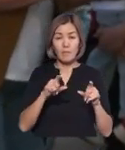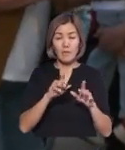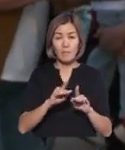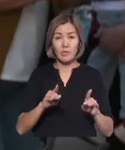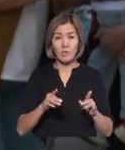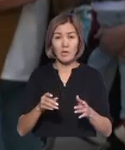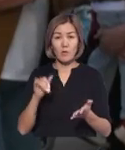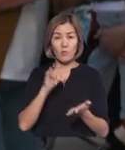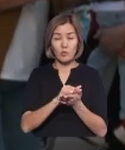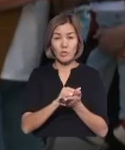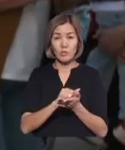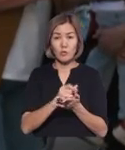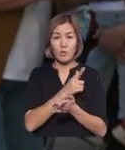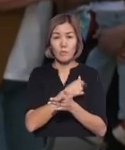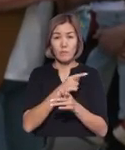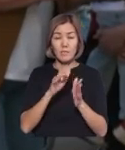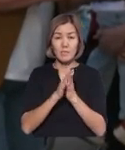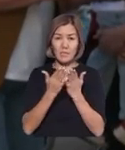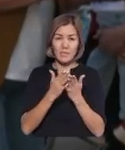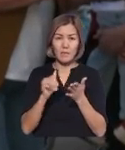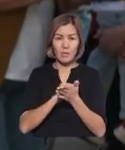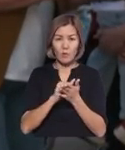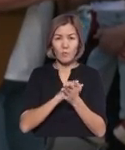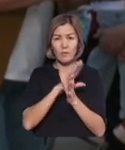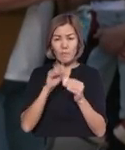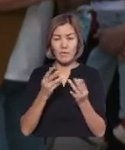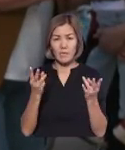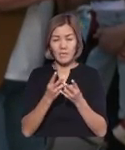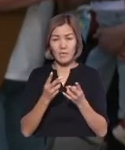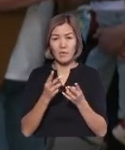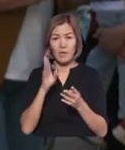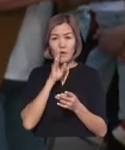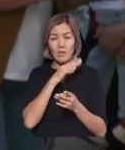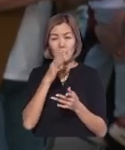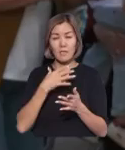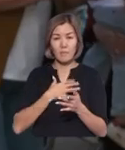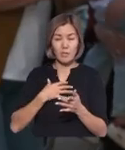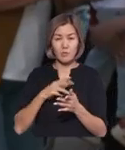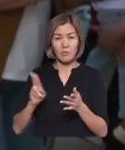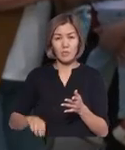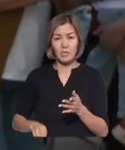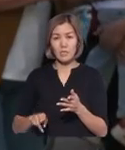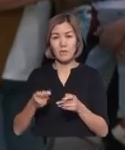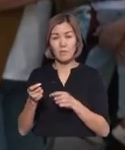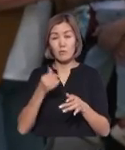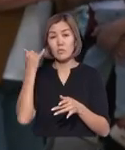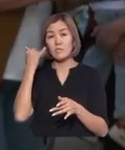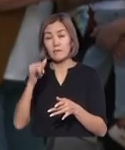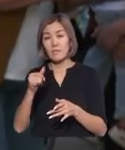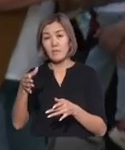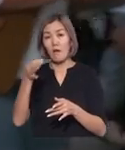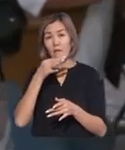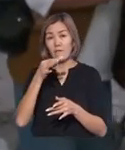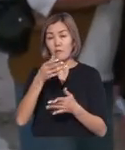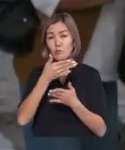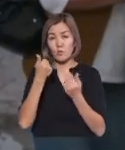орналастыру үшін медициналық кітапшалар керек. Мен ғана емес, көптеген ата-аналар осындай жағдайда. Директорға, меңгерушіге хабарлассақ, телефон